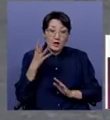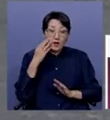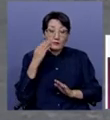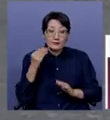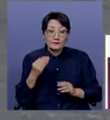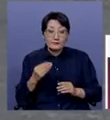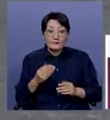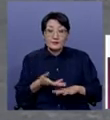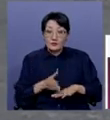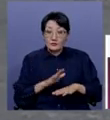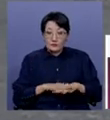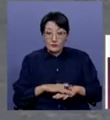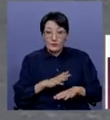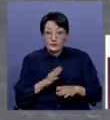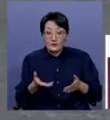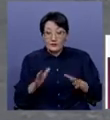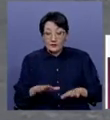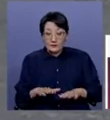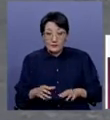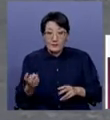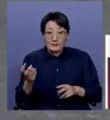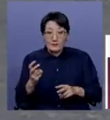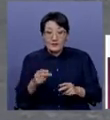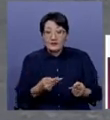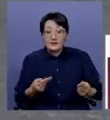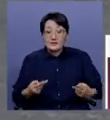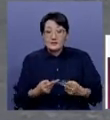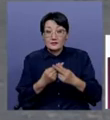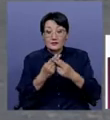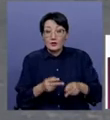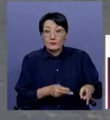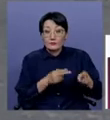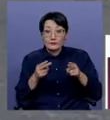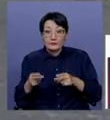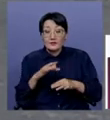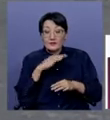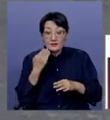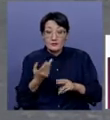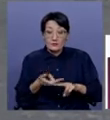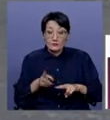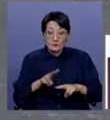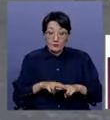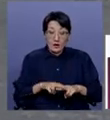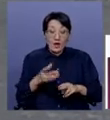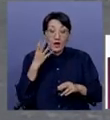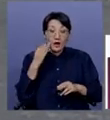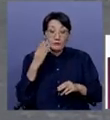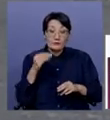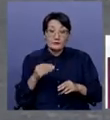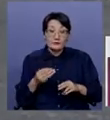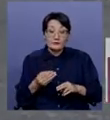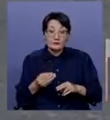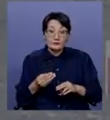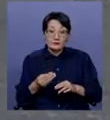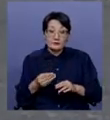Алматыны қимай, келгім келмей солай болған жағдайы бар. Өйткені Алматы бұл